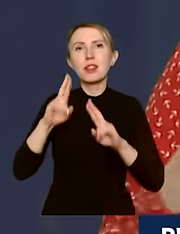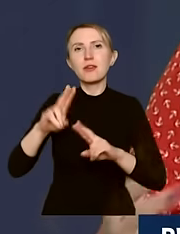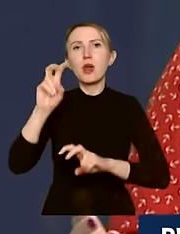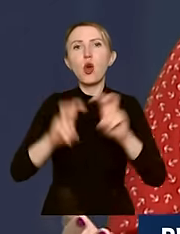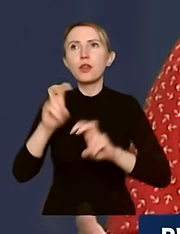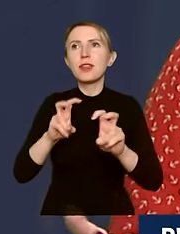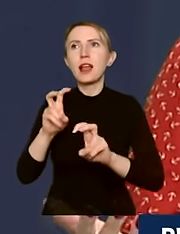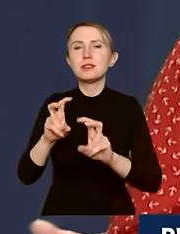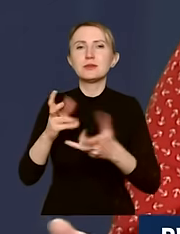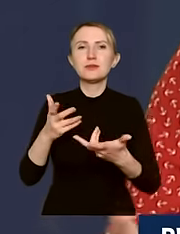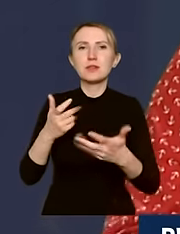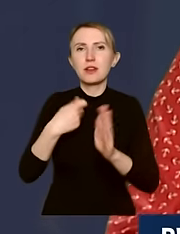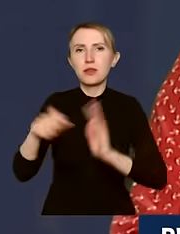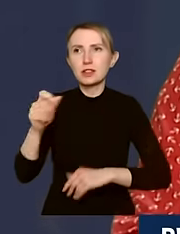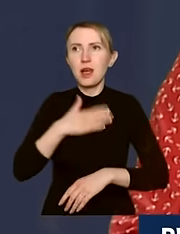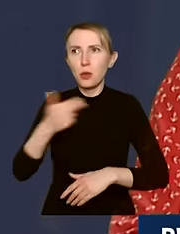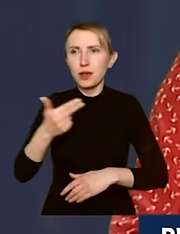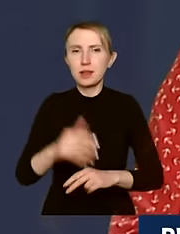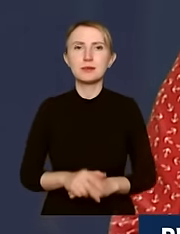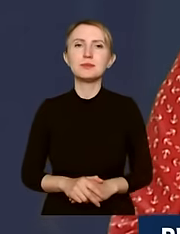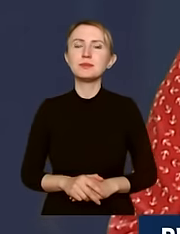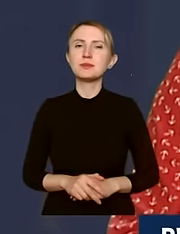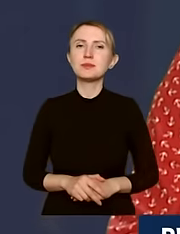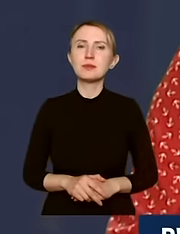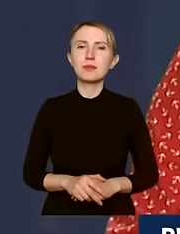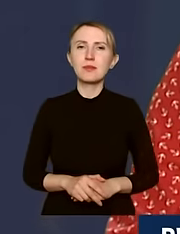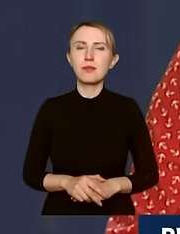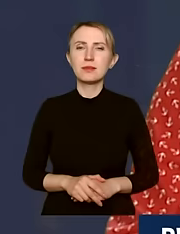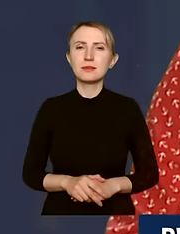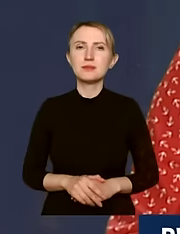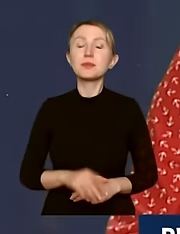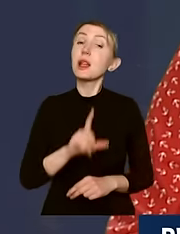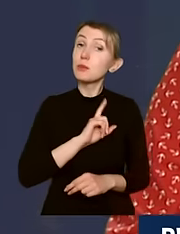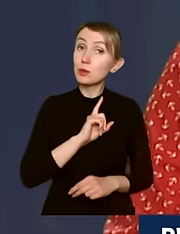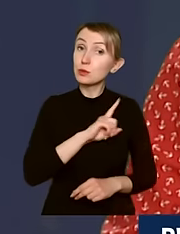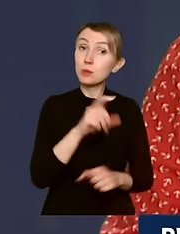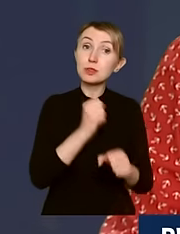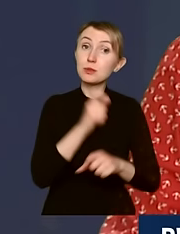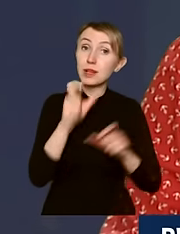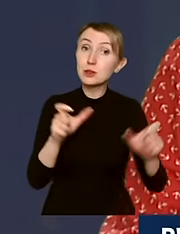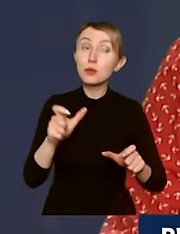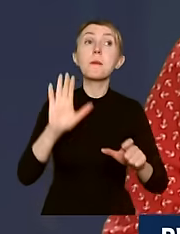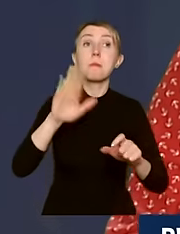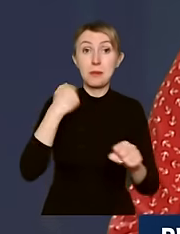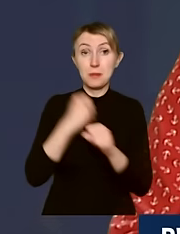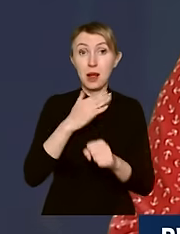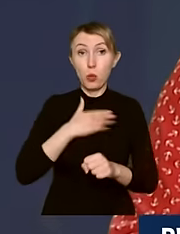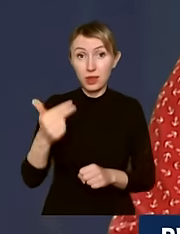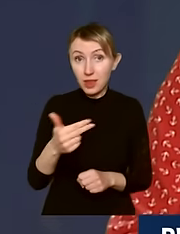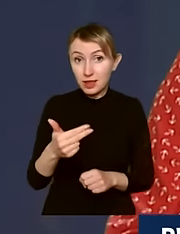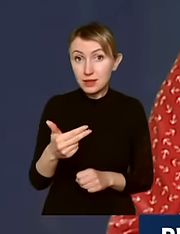zapas, wyjeżdżamy w weekend. Oczywiście, że tak. Natomiast tak, pilnujmy tego, żeby ci pracownicy, którzy pracują w weekend po to,